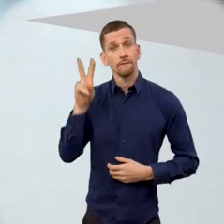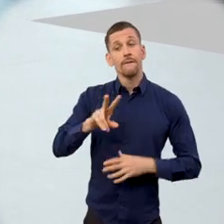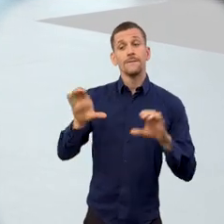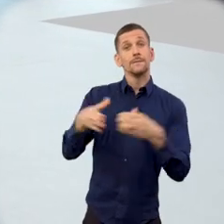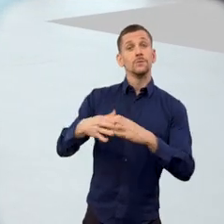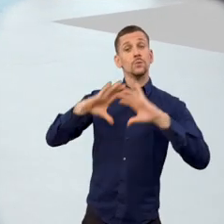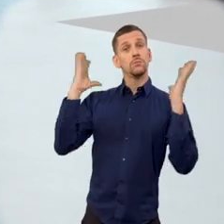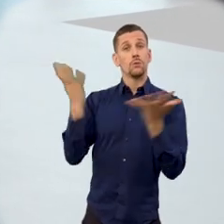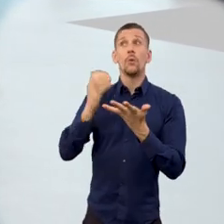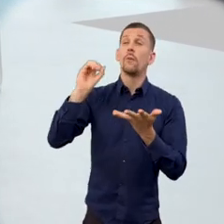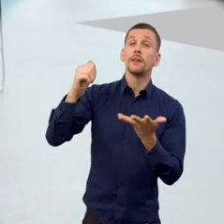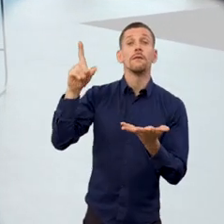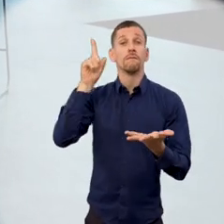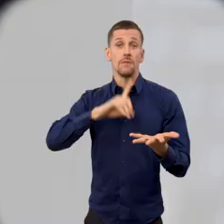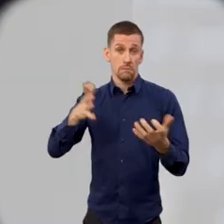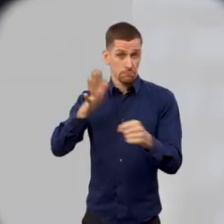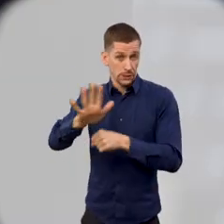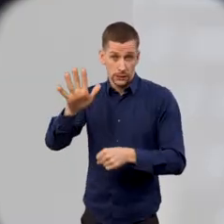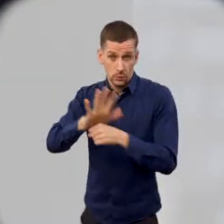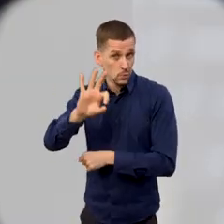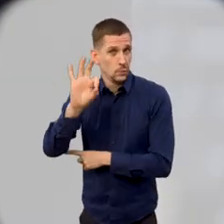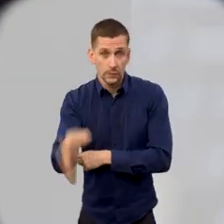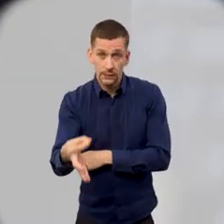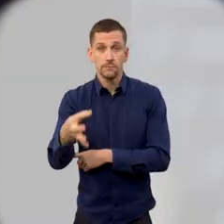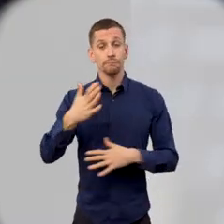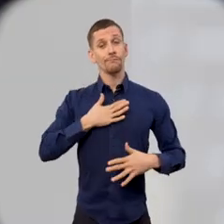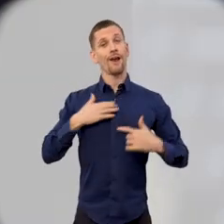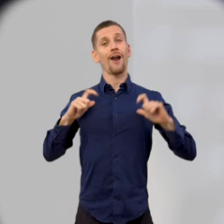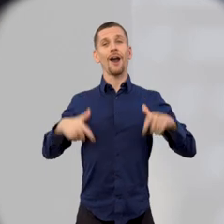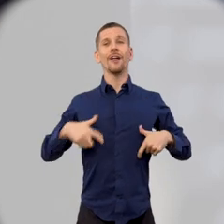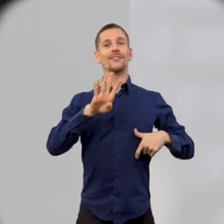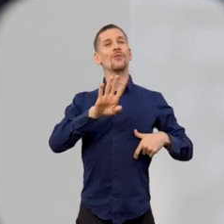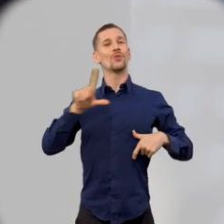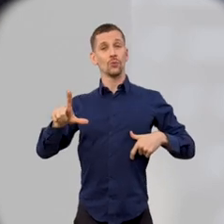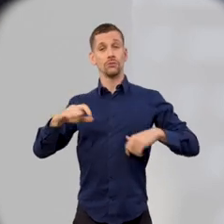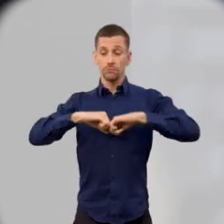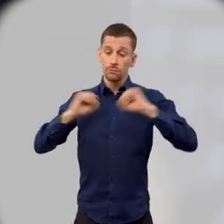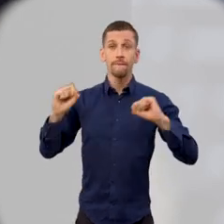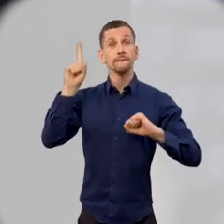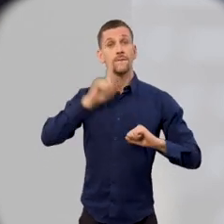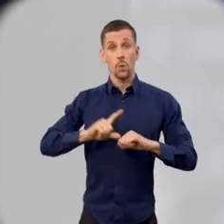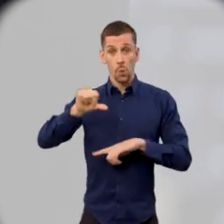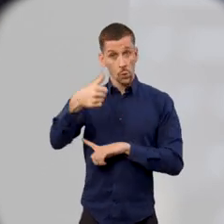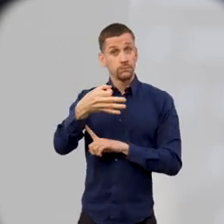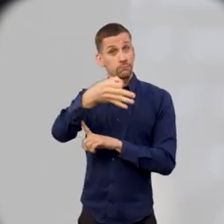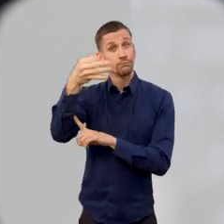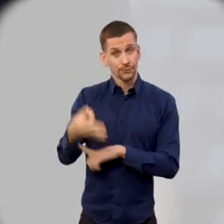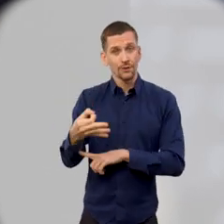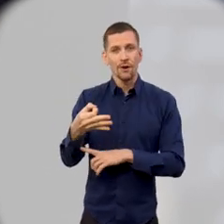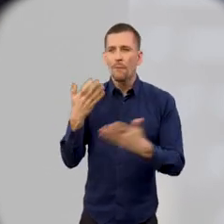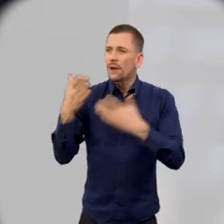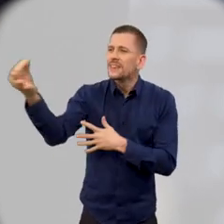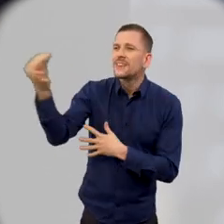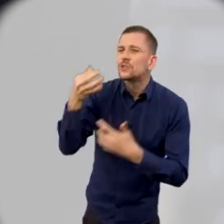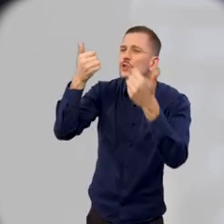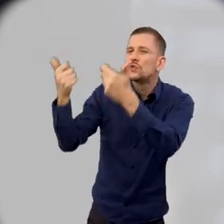numérique. À l'école 42, on a 11% de femmes à peu près, donc on est même en dessous des chiffres que vous décrivez, alors, en tout cas dans l'univers de la